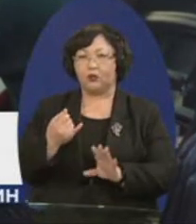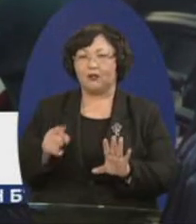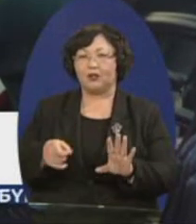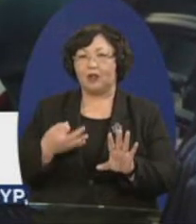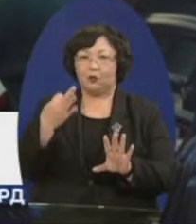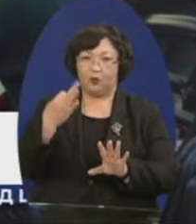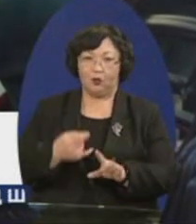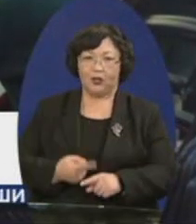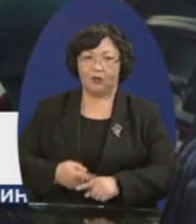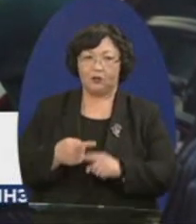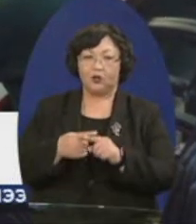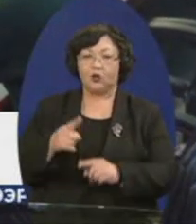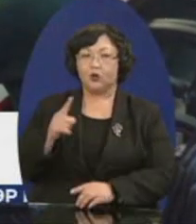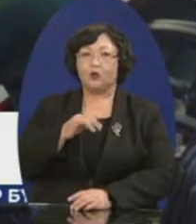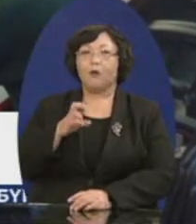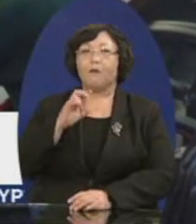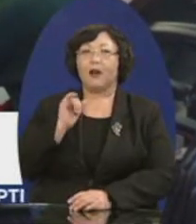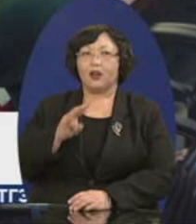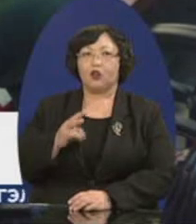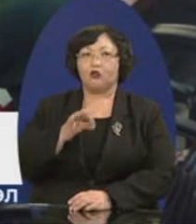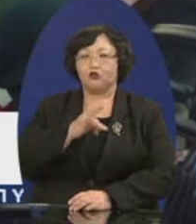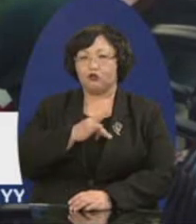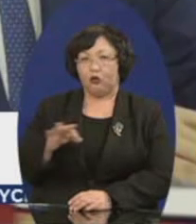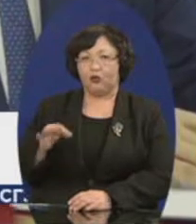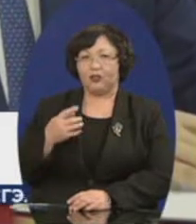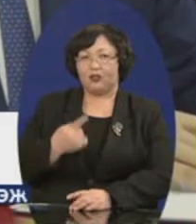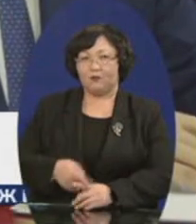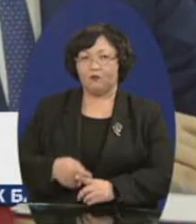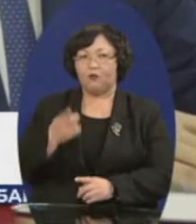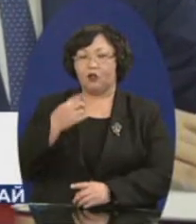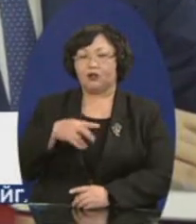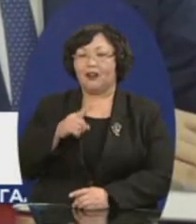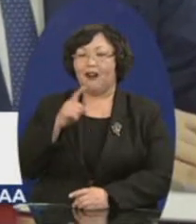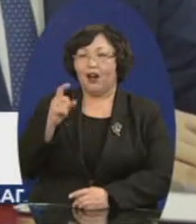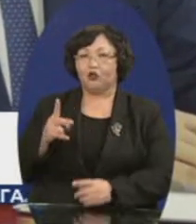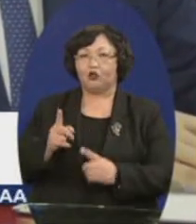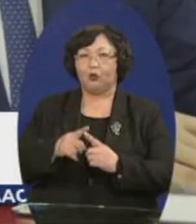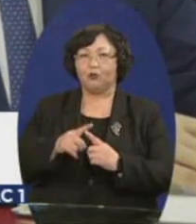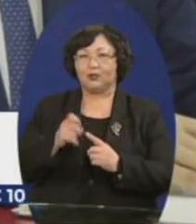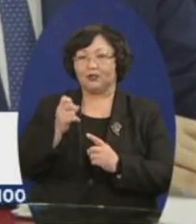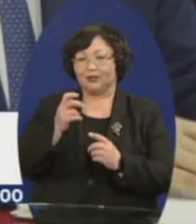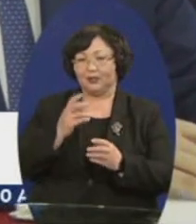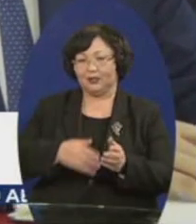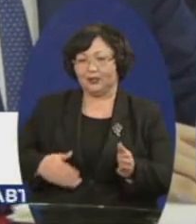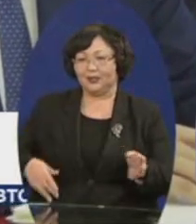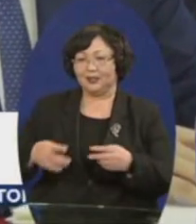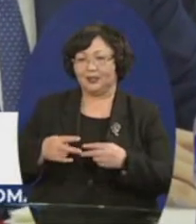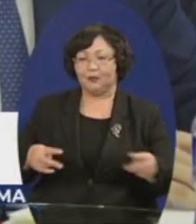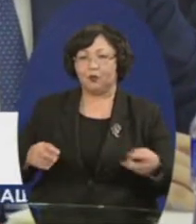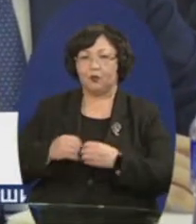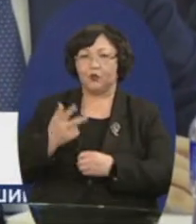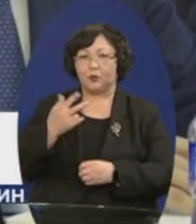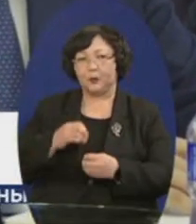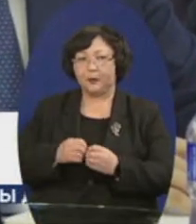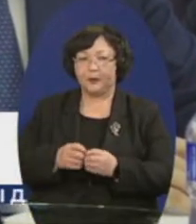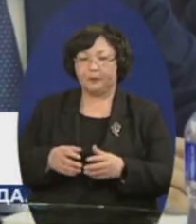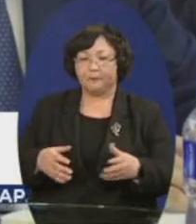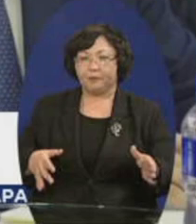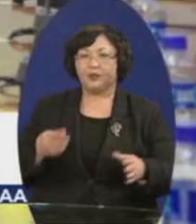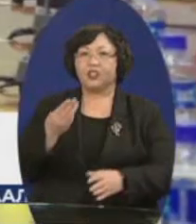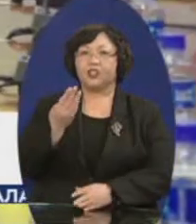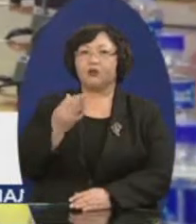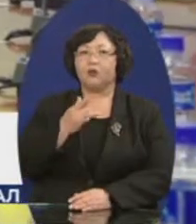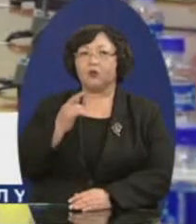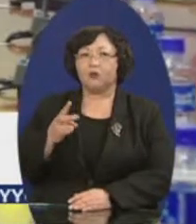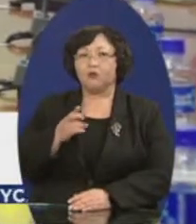нэмэгдүүлнэ. Мөн Зүүн Баян өртөөг өргөтгөж Богдхан төмөр зам төслийн гүйцэтгэлийг 30% хөргөн, Шивээ Хөрөн Сэхэ Боомтын эхлэл холбоотын төмөр